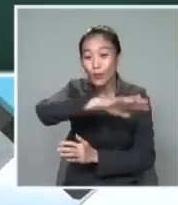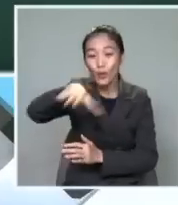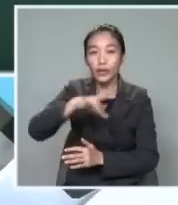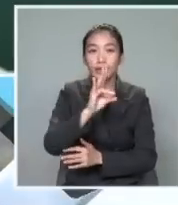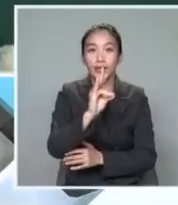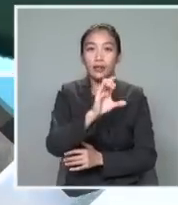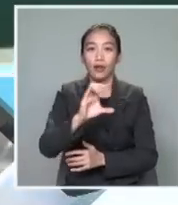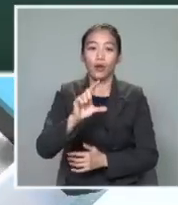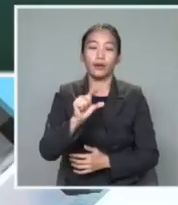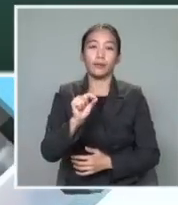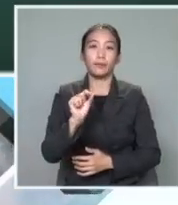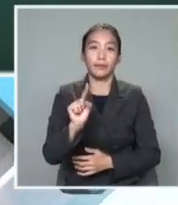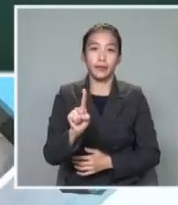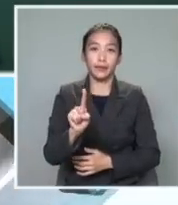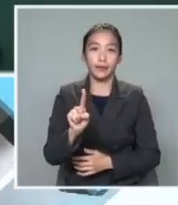721รายนะครับ